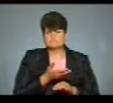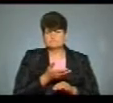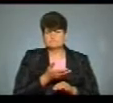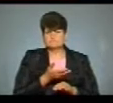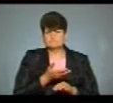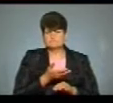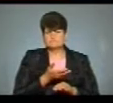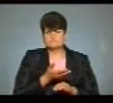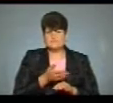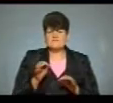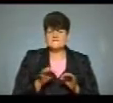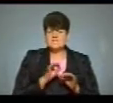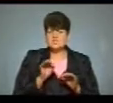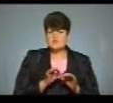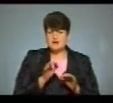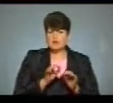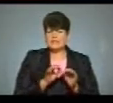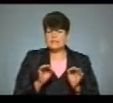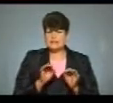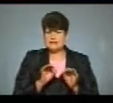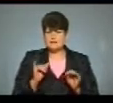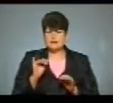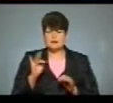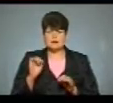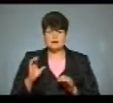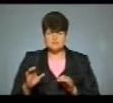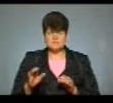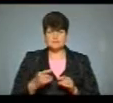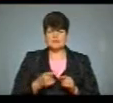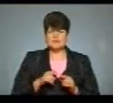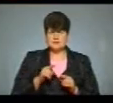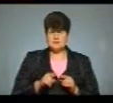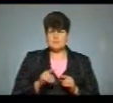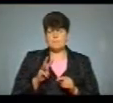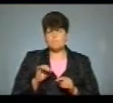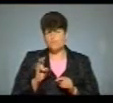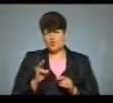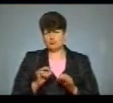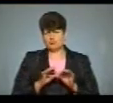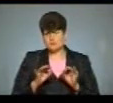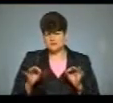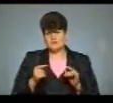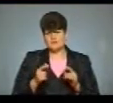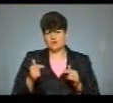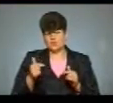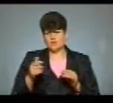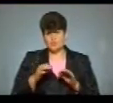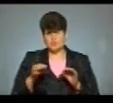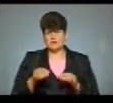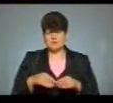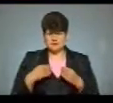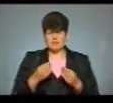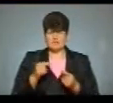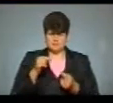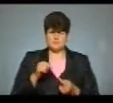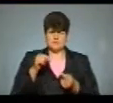власне. Вишивають нитками типу іріс. Чому? Це мононитка, грубенька, вона підходить для тої тканини, що я їм дала.